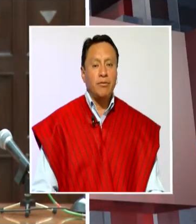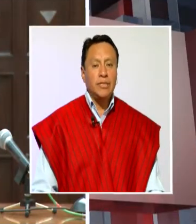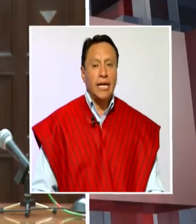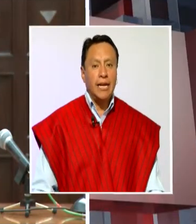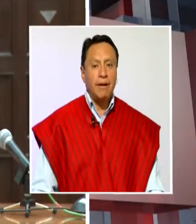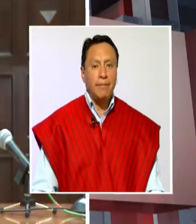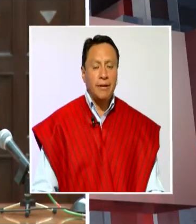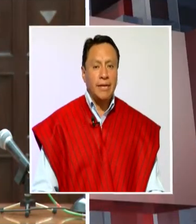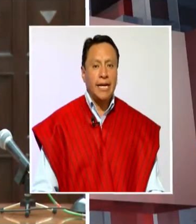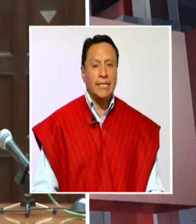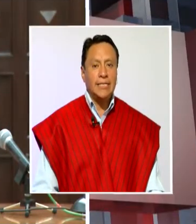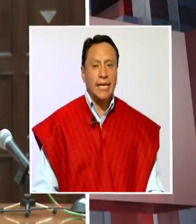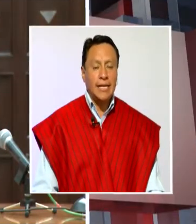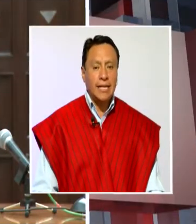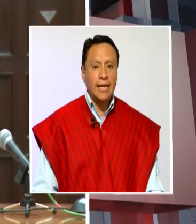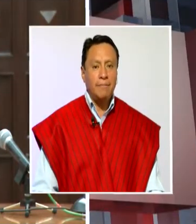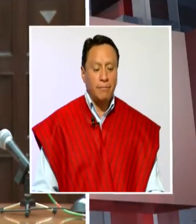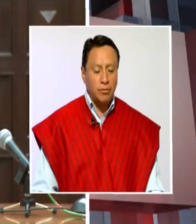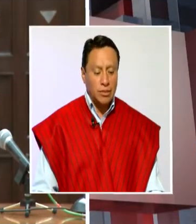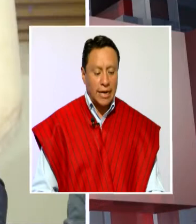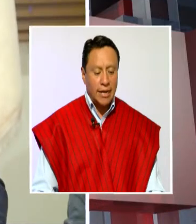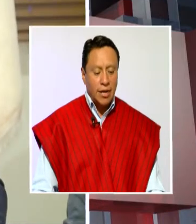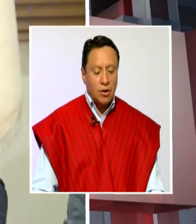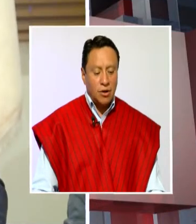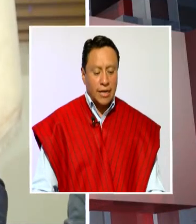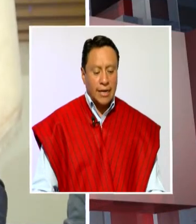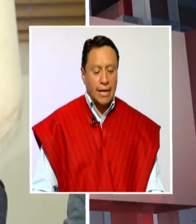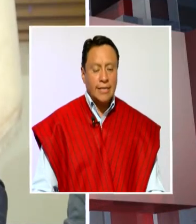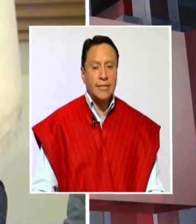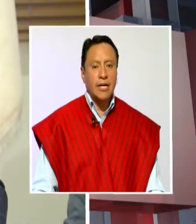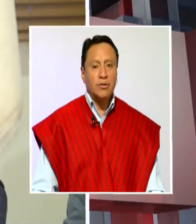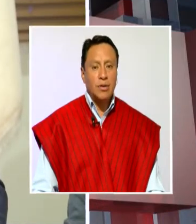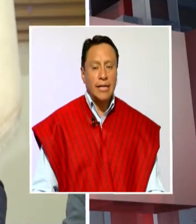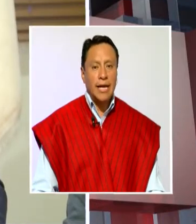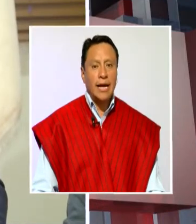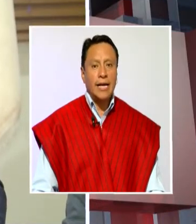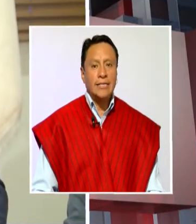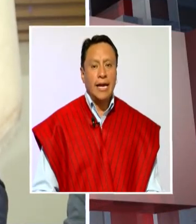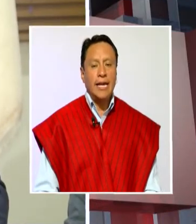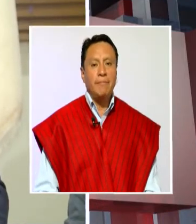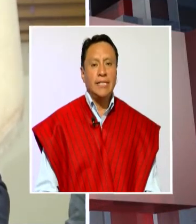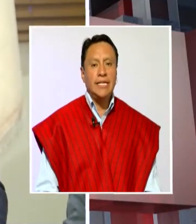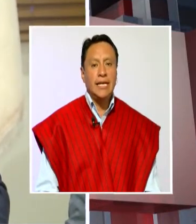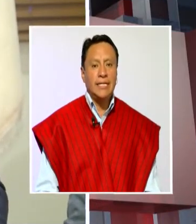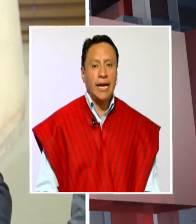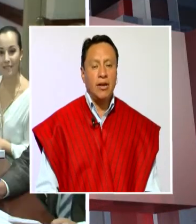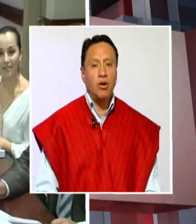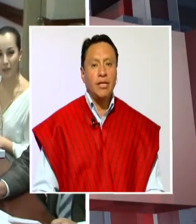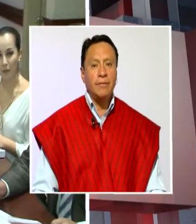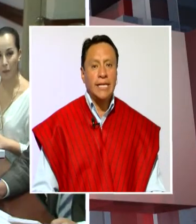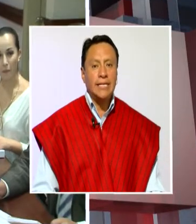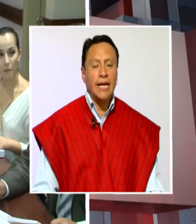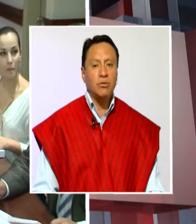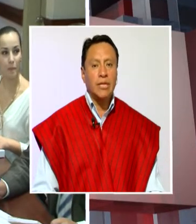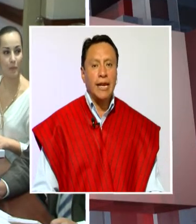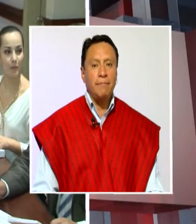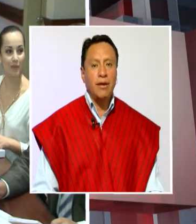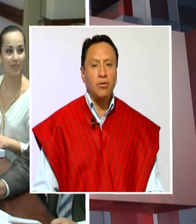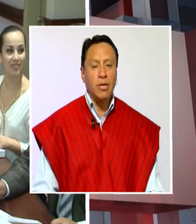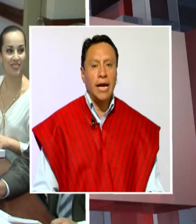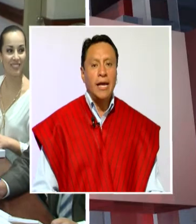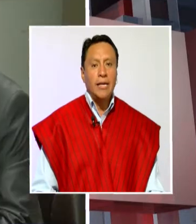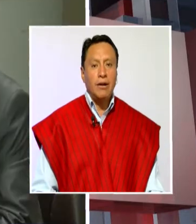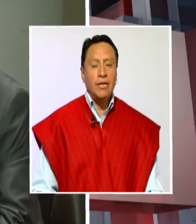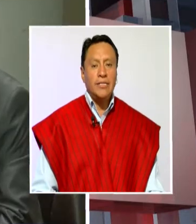chaska punja ima pagmi kai yaktata kipa pushak Jorge Glass runata kashna ima shinaya kai Odebrecht hatun